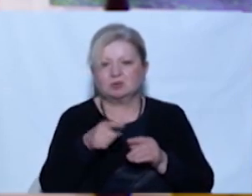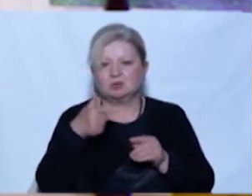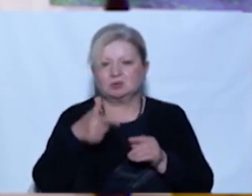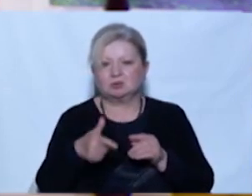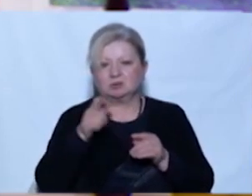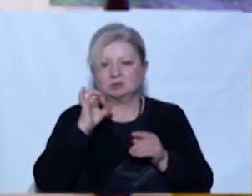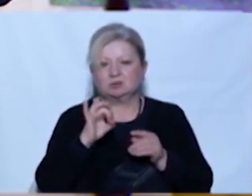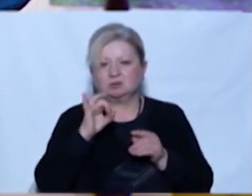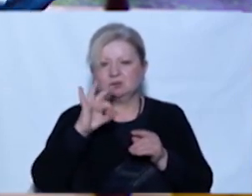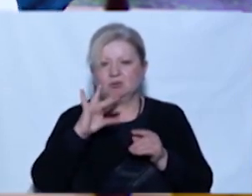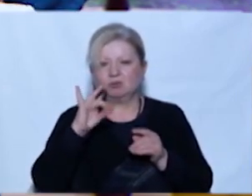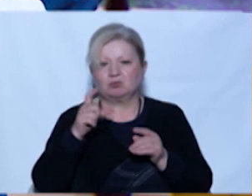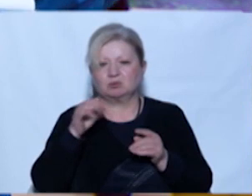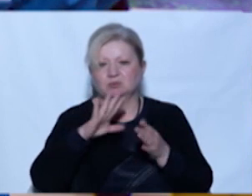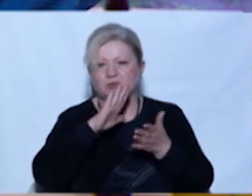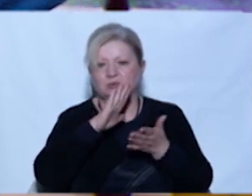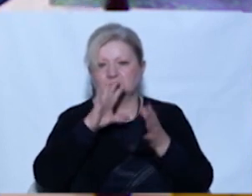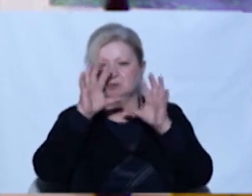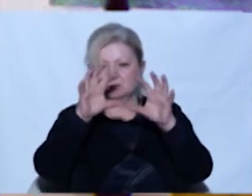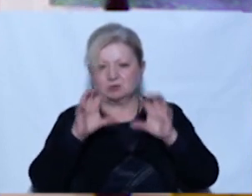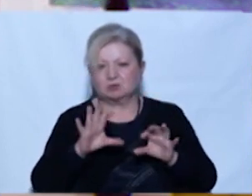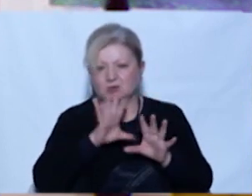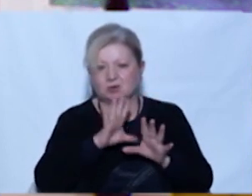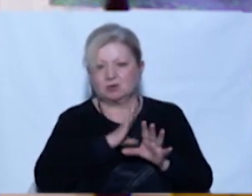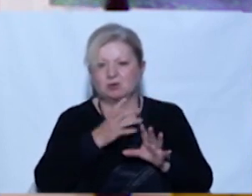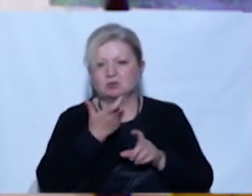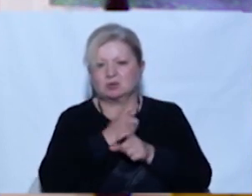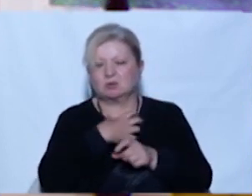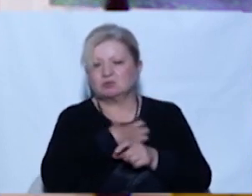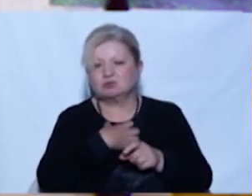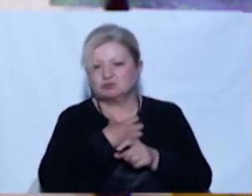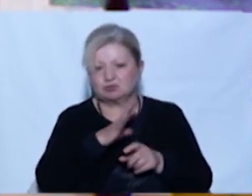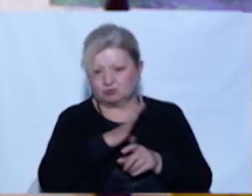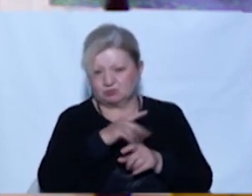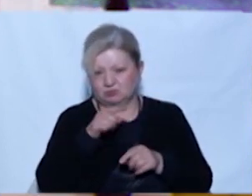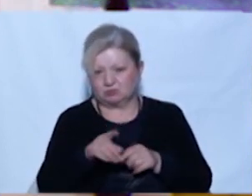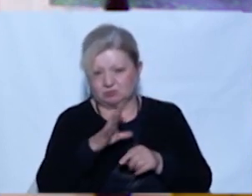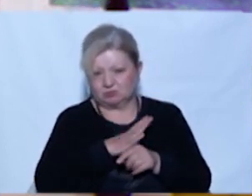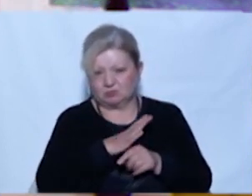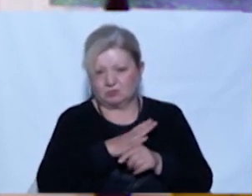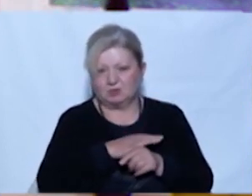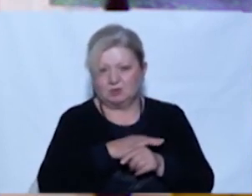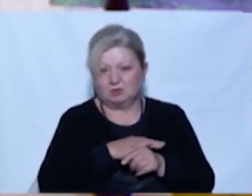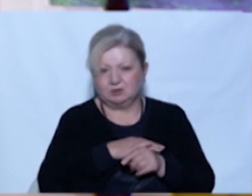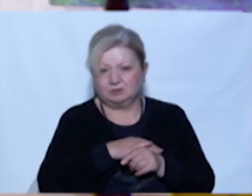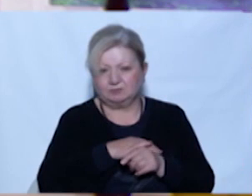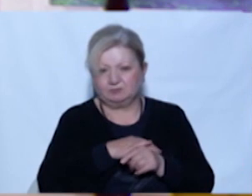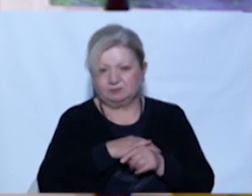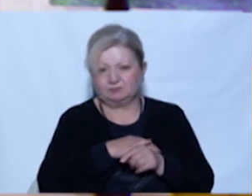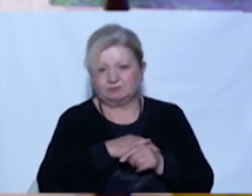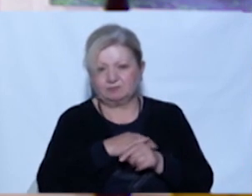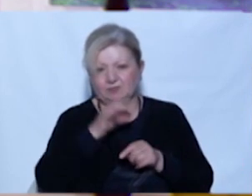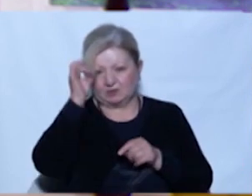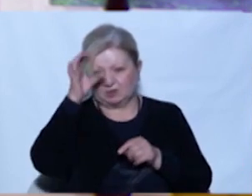გიორგიევსკის ტრაქტატს, როგორც მნიშვნელოვან და აუცილებელ მოვლენას აფასებდნენ. ახლა მე მინდა წაგიკითხოთ ჩვენი ქართველი